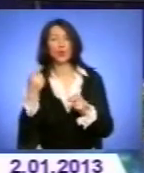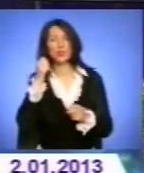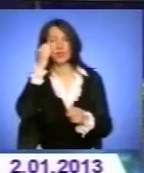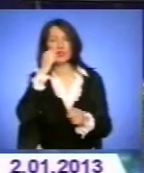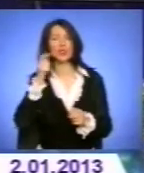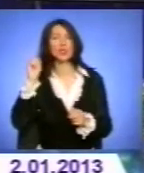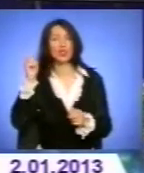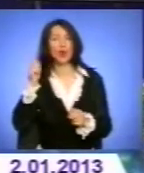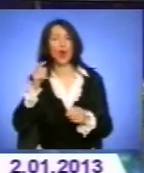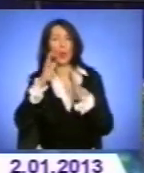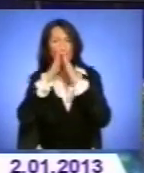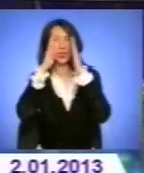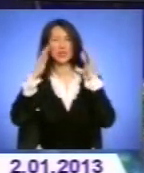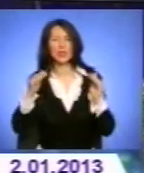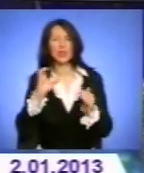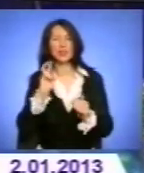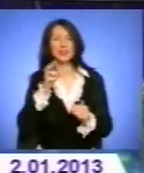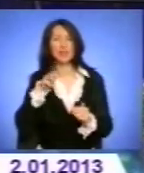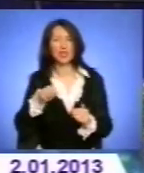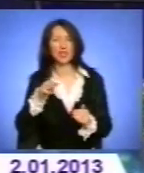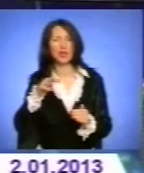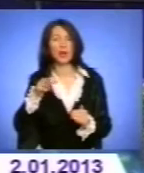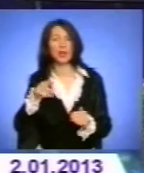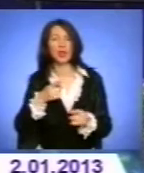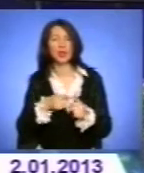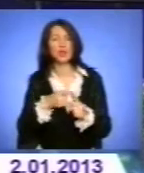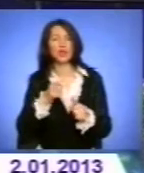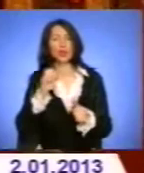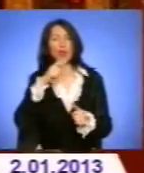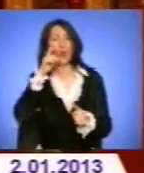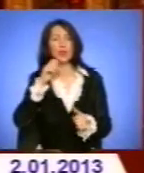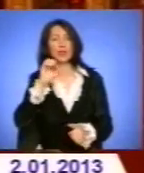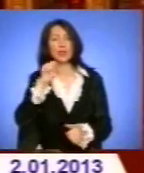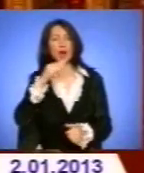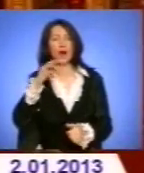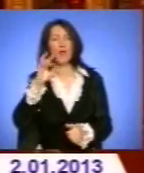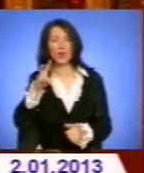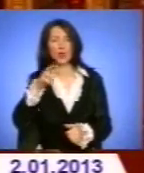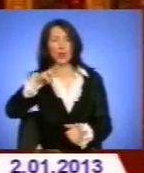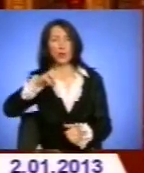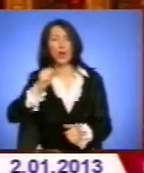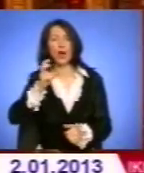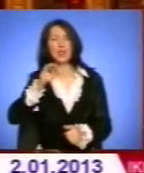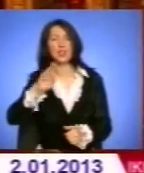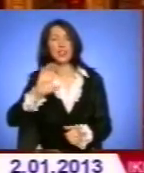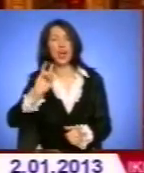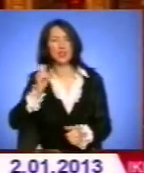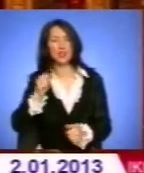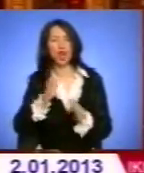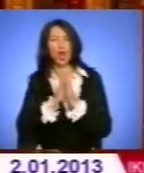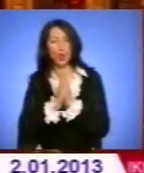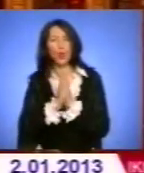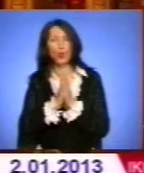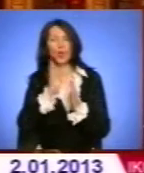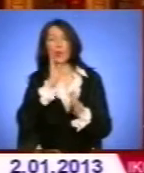монастиря скиту Манявського, який ще називають українським Афоном. Манявська ікона Матері Божої написана на Афонській